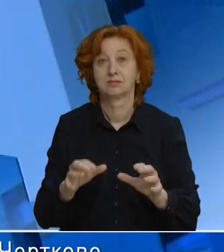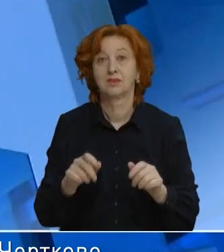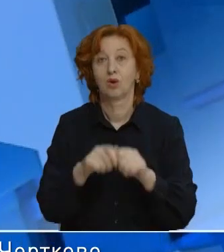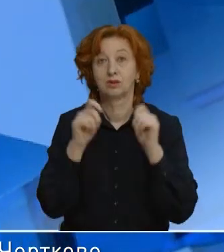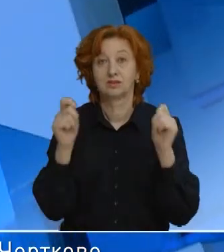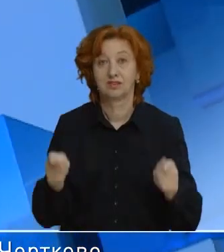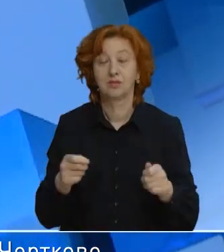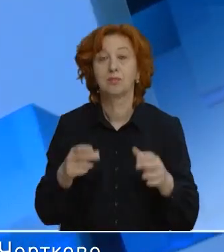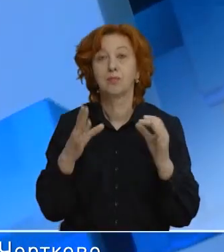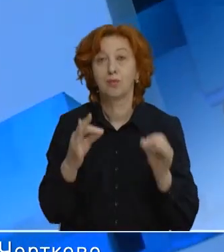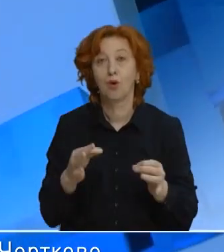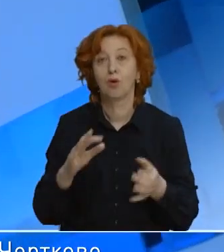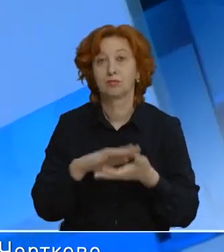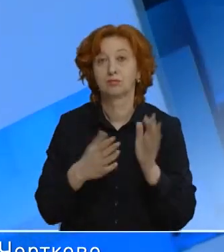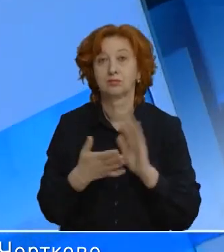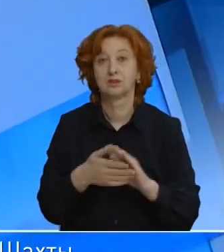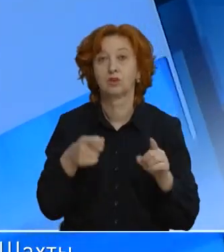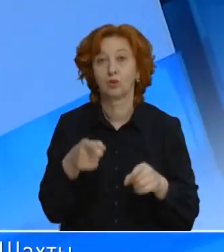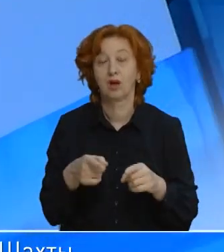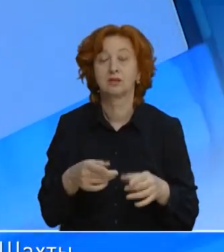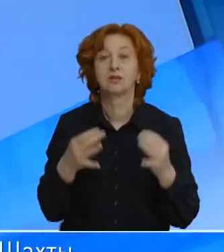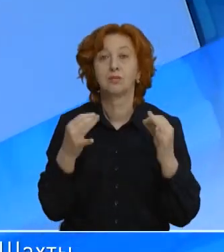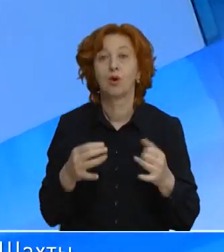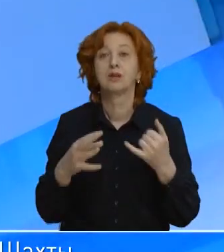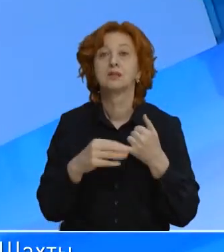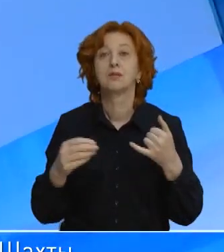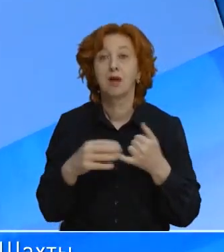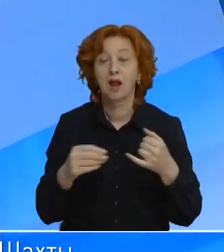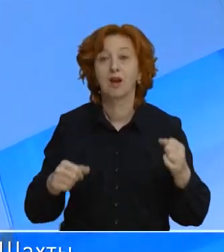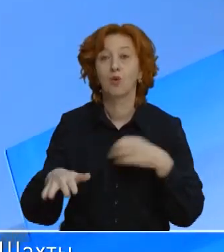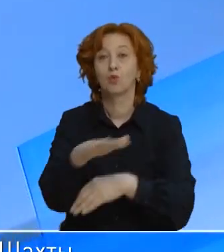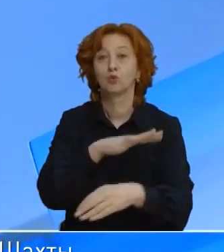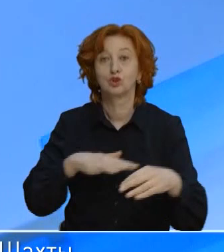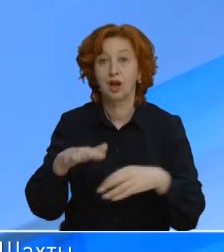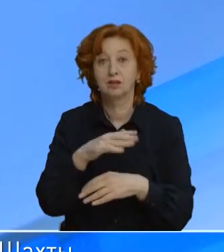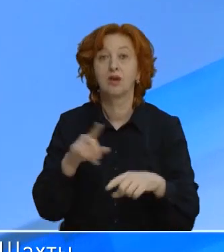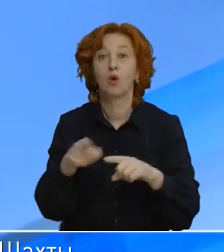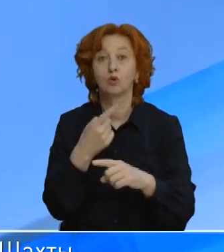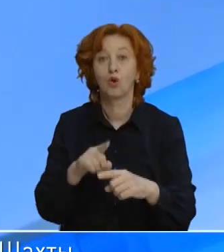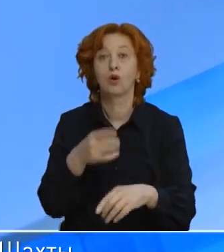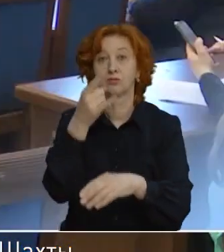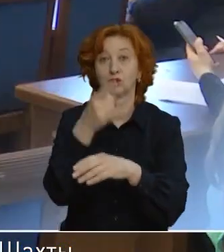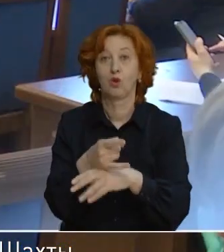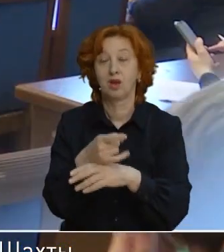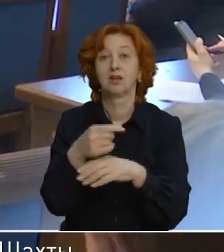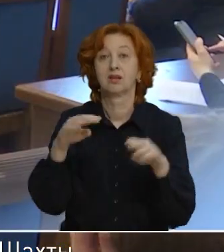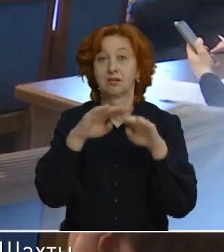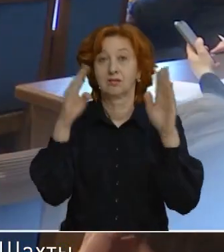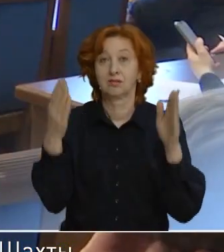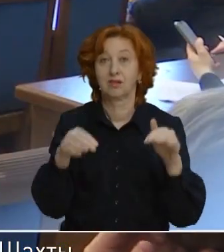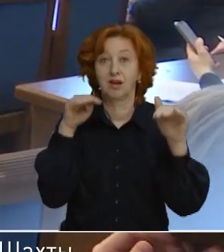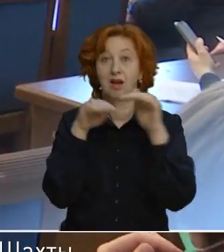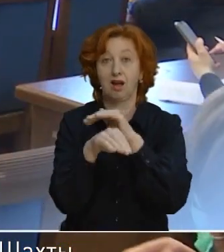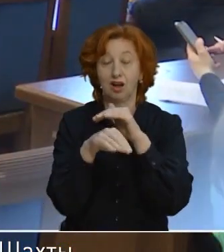россиян. Ведь долгое время было непонятно, как приватизировать земельный участок, на котором стоит гараж и самоустроение. Перспективы и механизмы нового